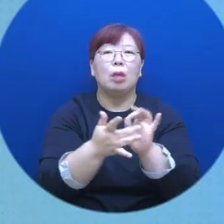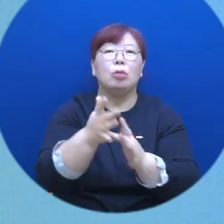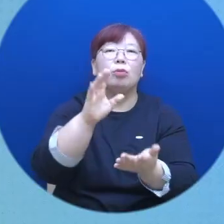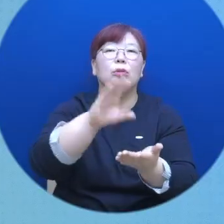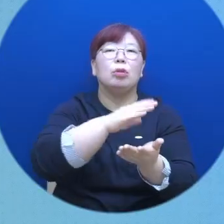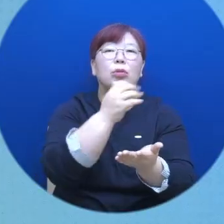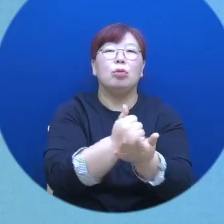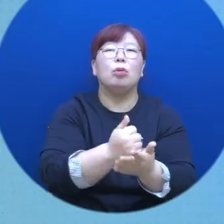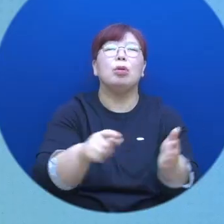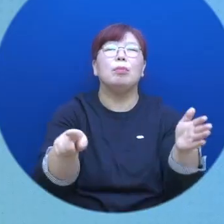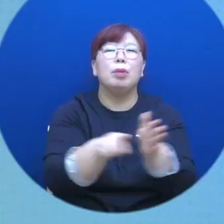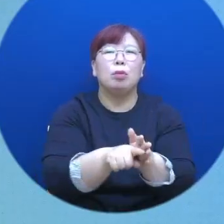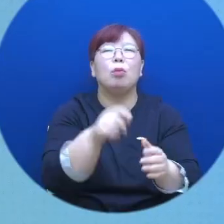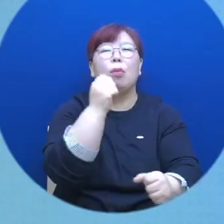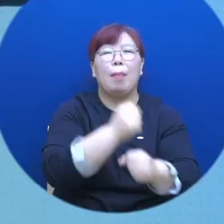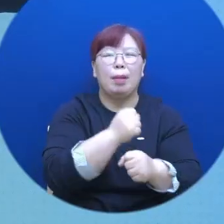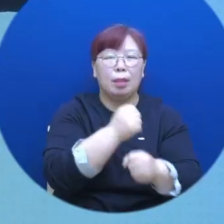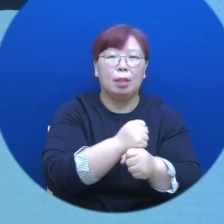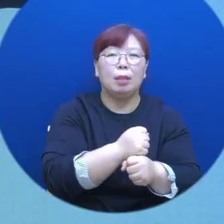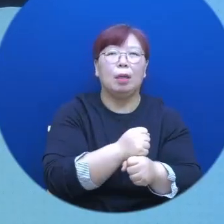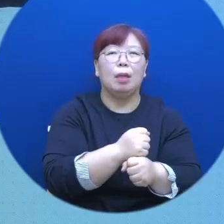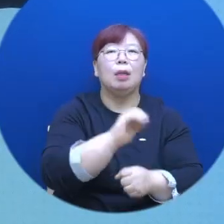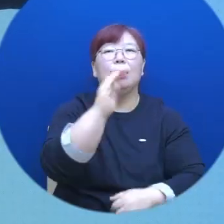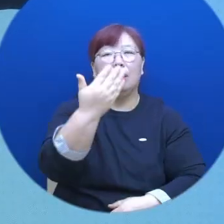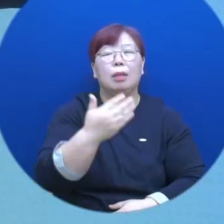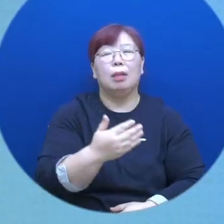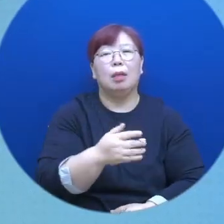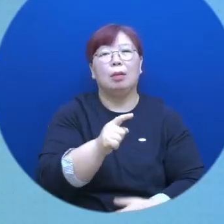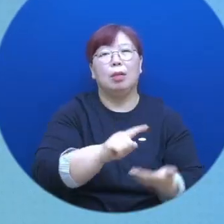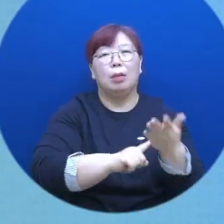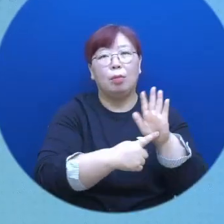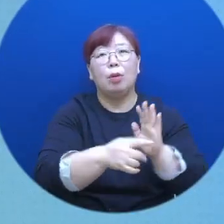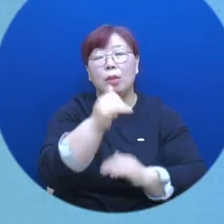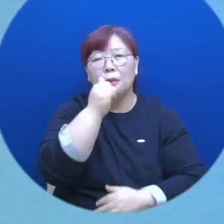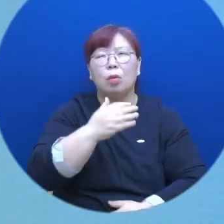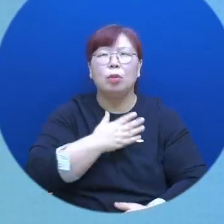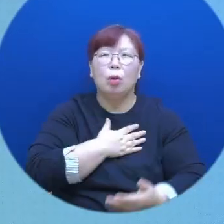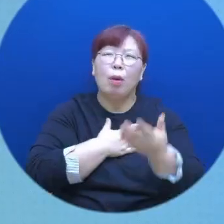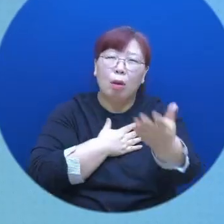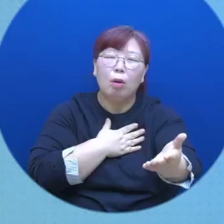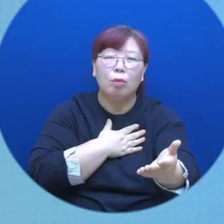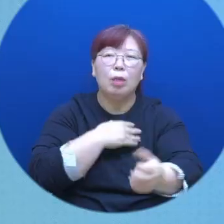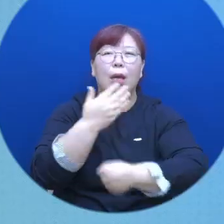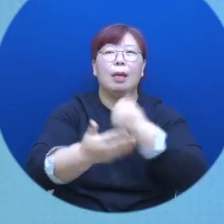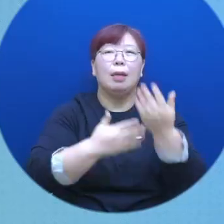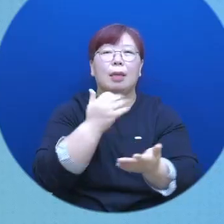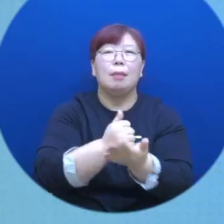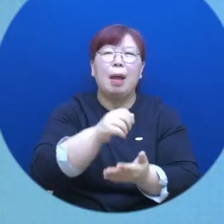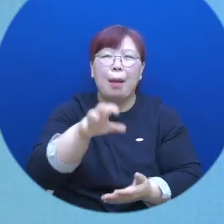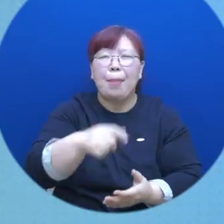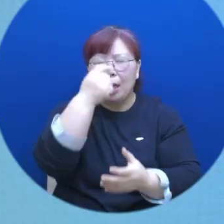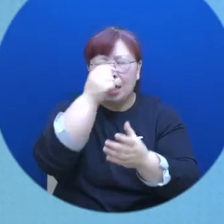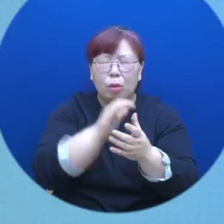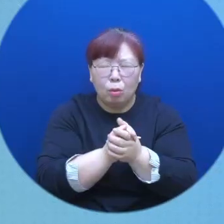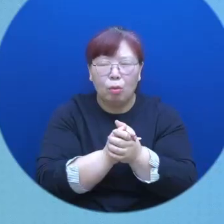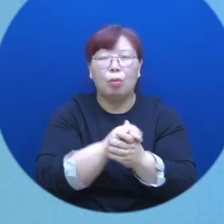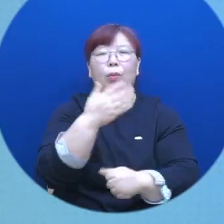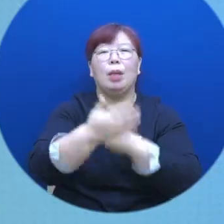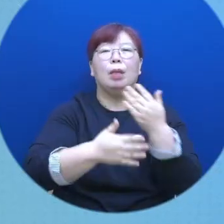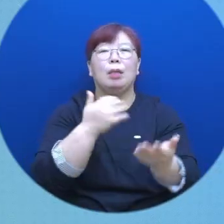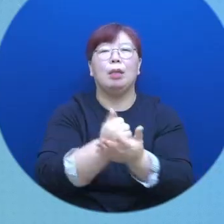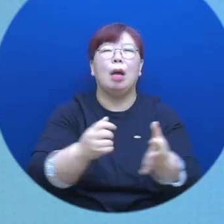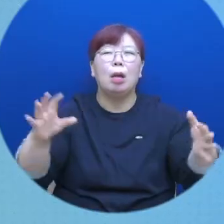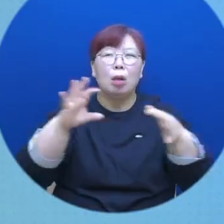믿도록 만들어 주고 있구나. 이걸 말씀하고 있잖아요. 오늘 저와 여러분이 하나님 앞에 기도로 하나님과 연결되어질